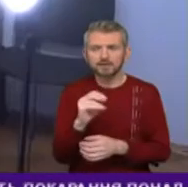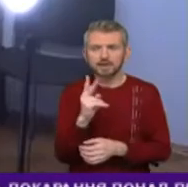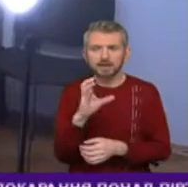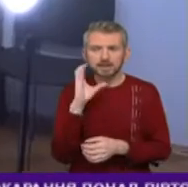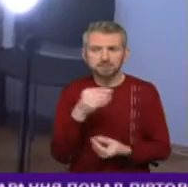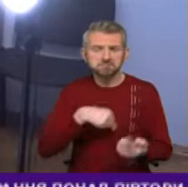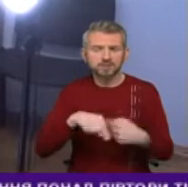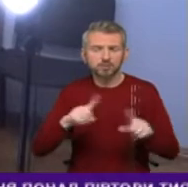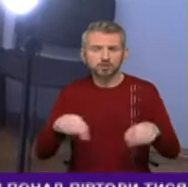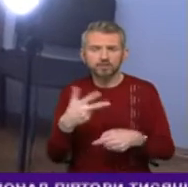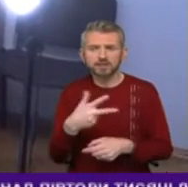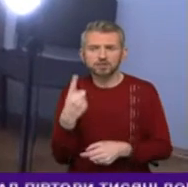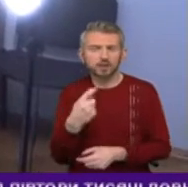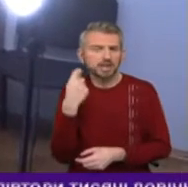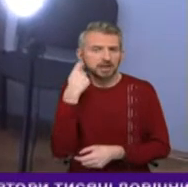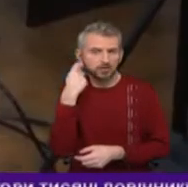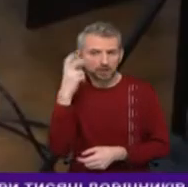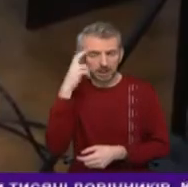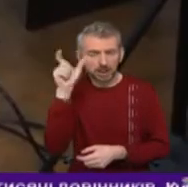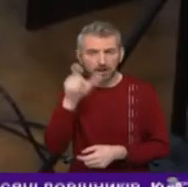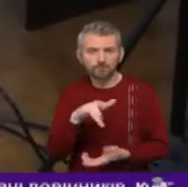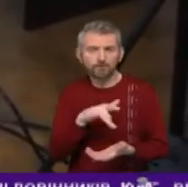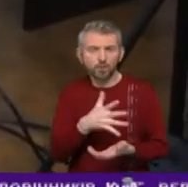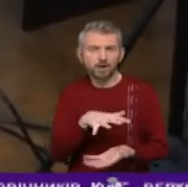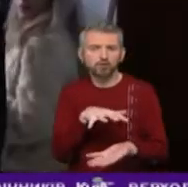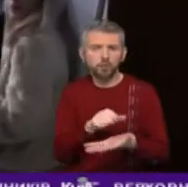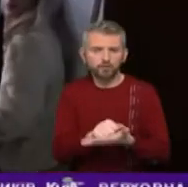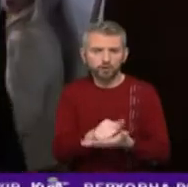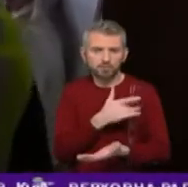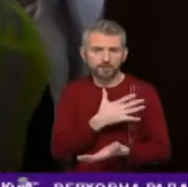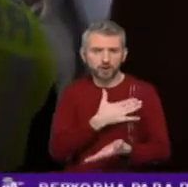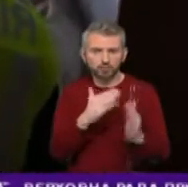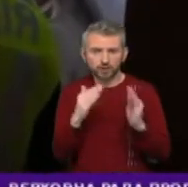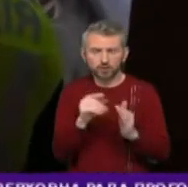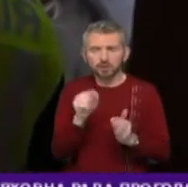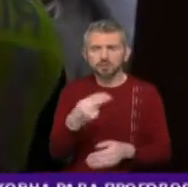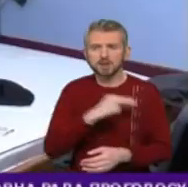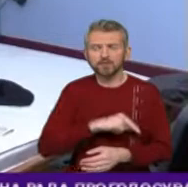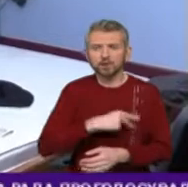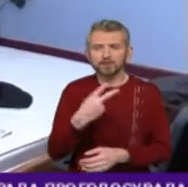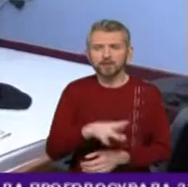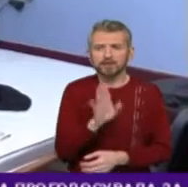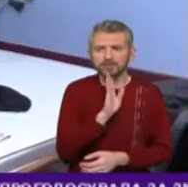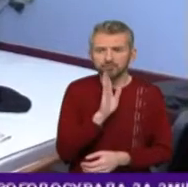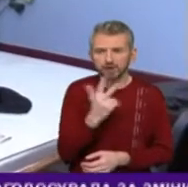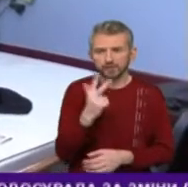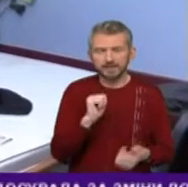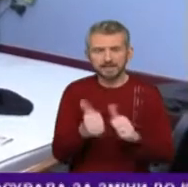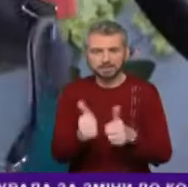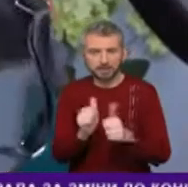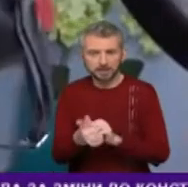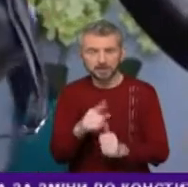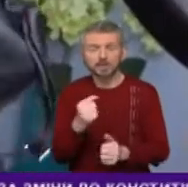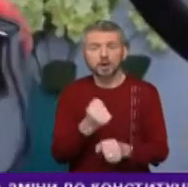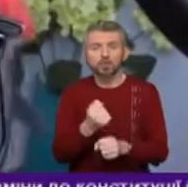організував 31-річний киянин в орендованому приватному будинку. В порностудії працювали 20 дівчат у 3 зміни. За